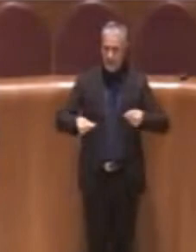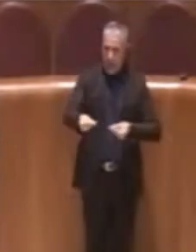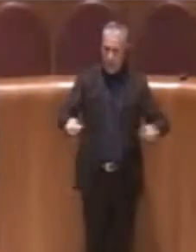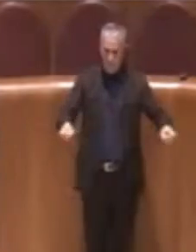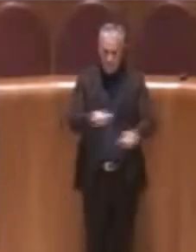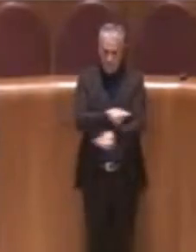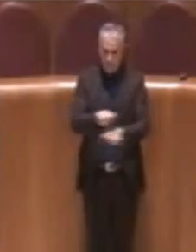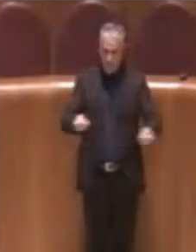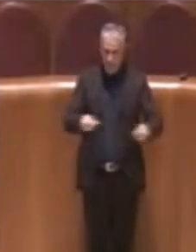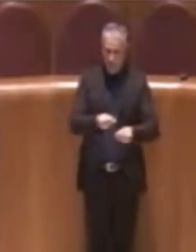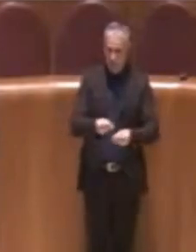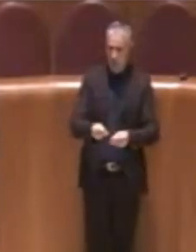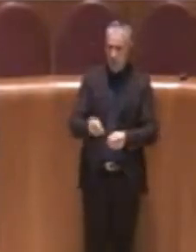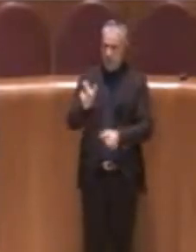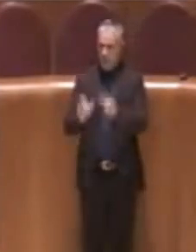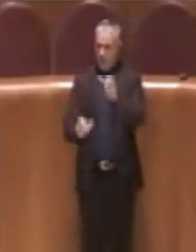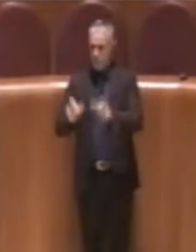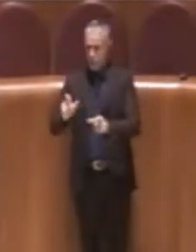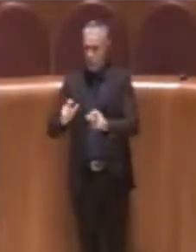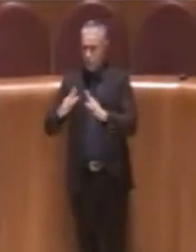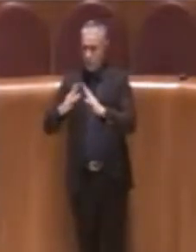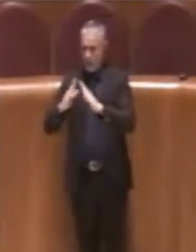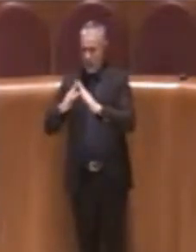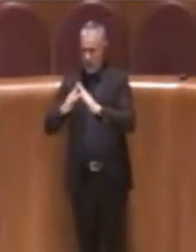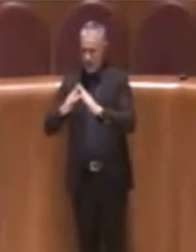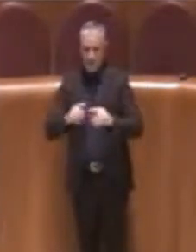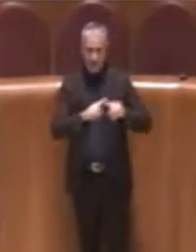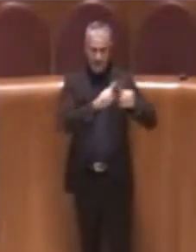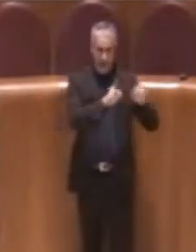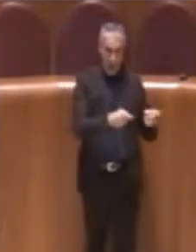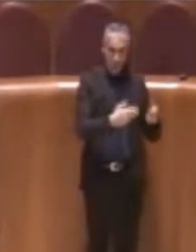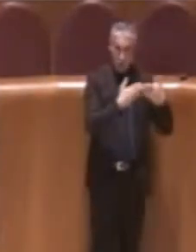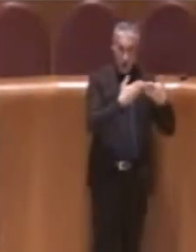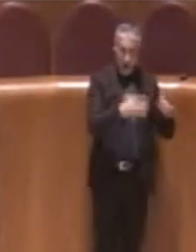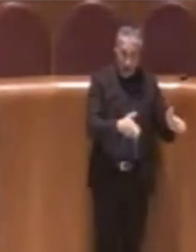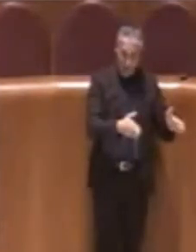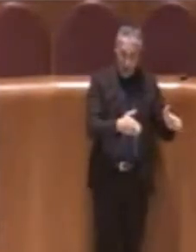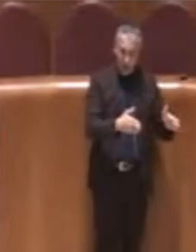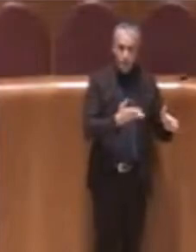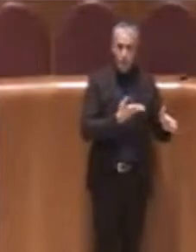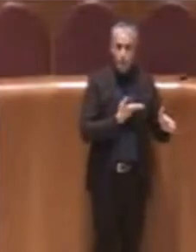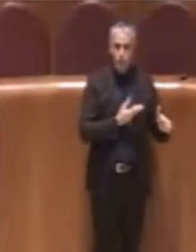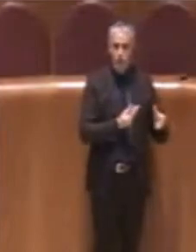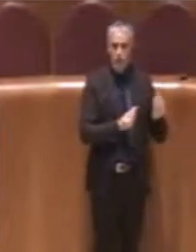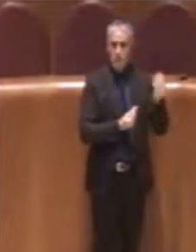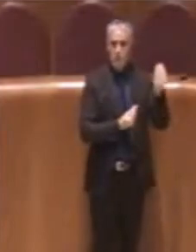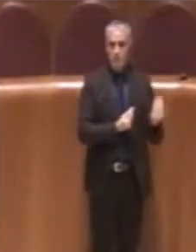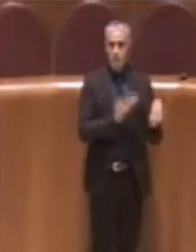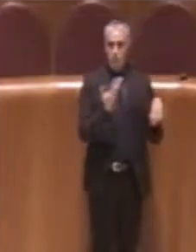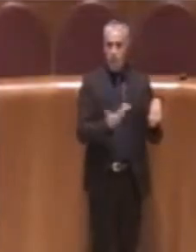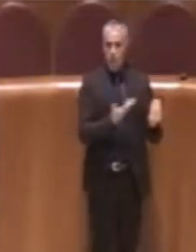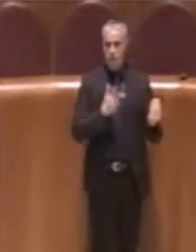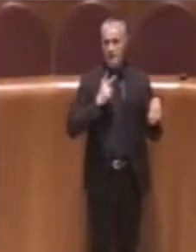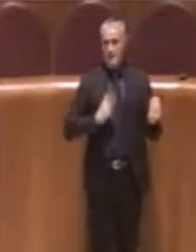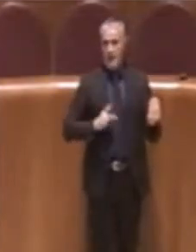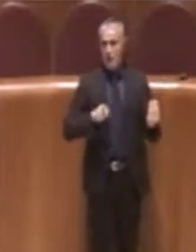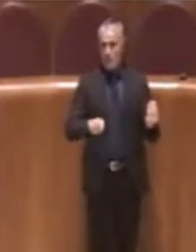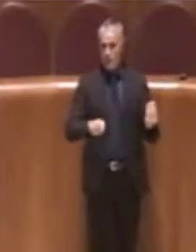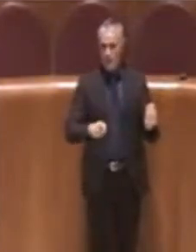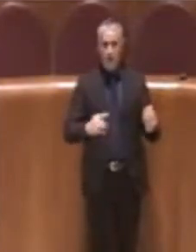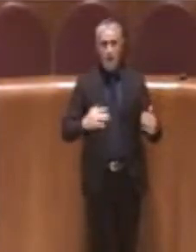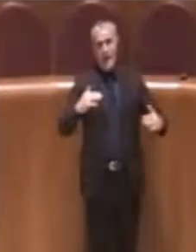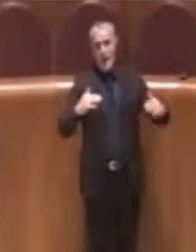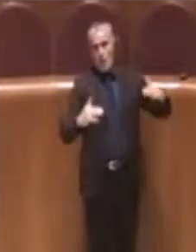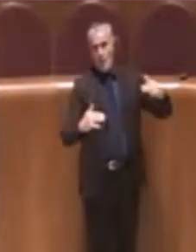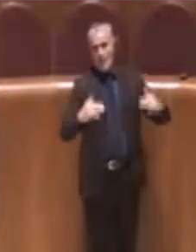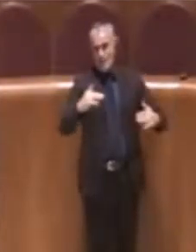garantisce sicurezza perché restando aperta fino a una certa ora garantisce che vi sia un presidio. Poi naturalmente bisogna garantire un equilibrio